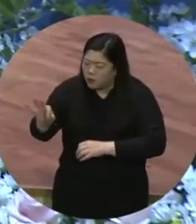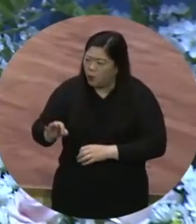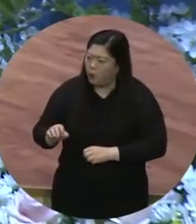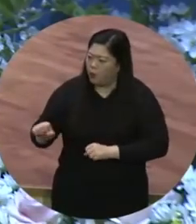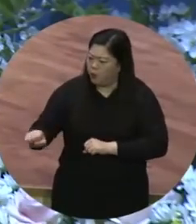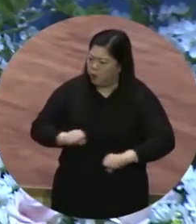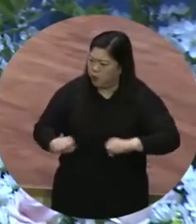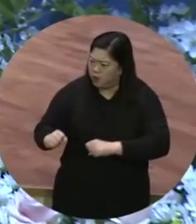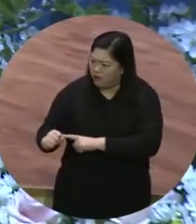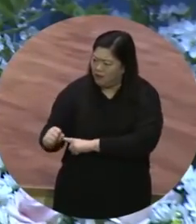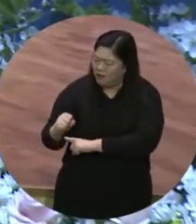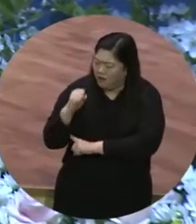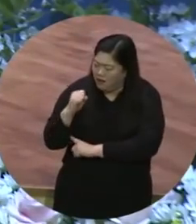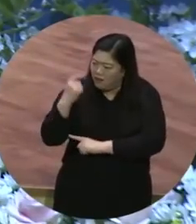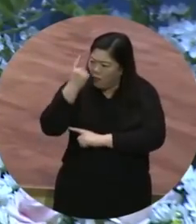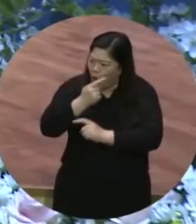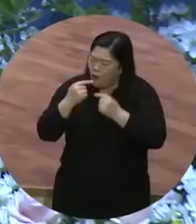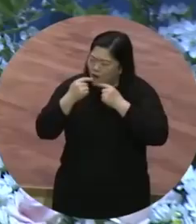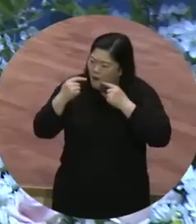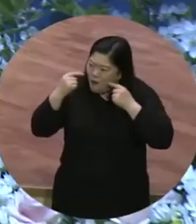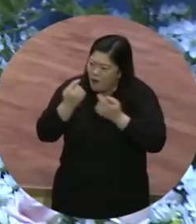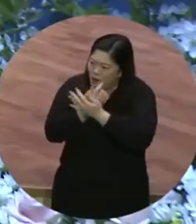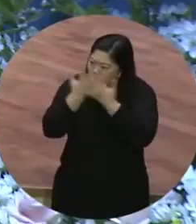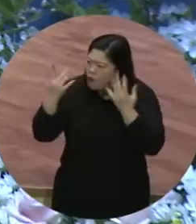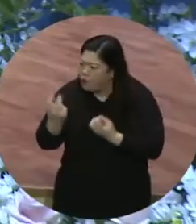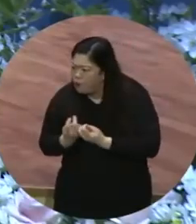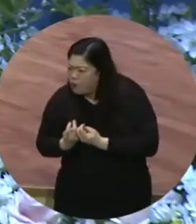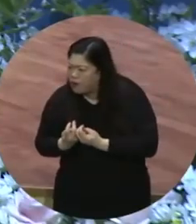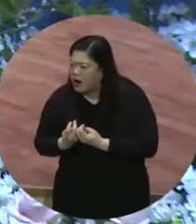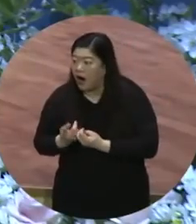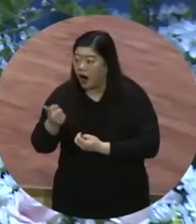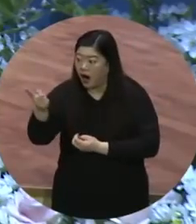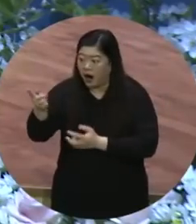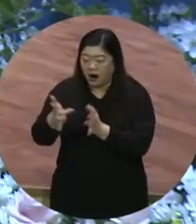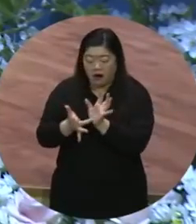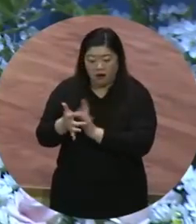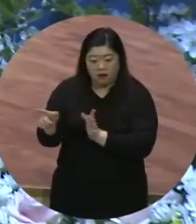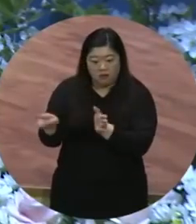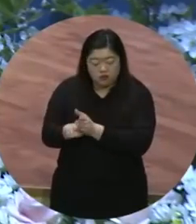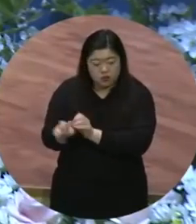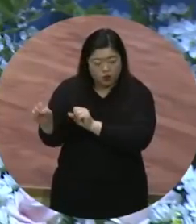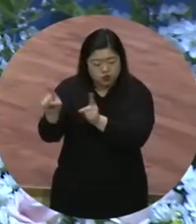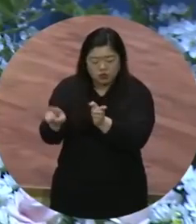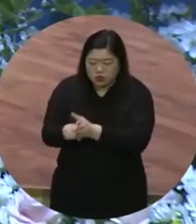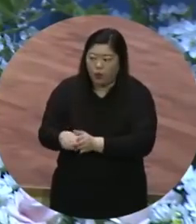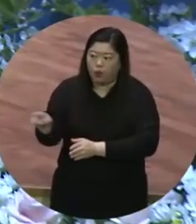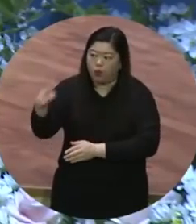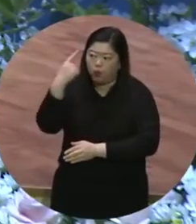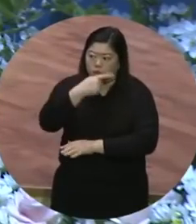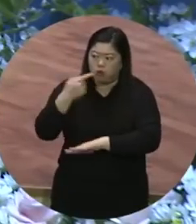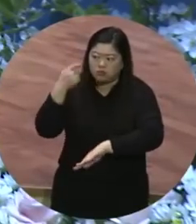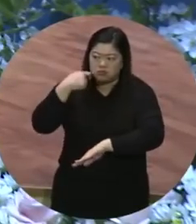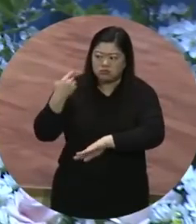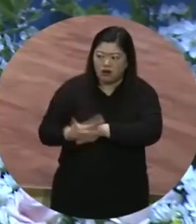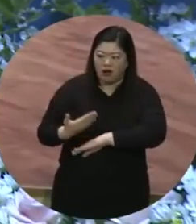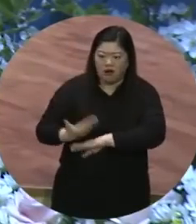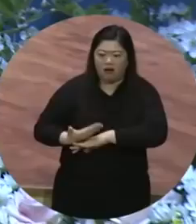새롭게 느껴지네. 그 부활 신앙을 소유한 자의 삶이 실감나게 사는 거예요,